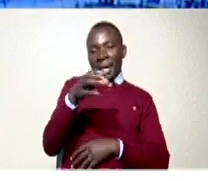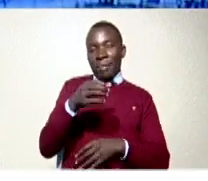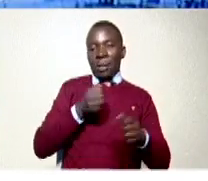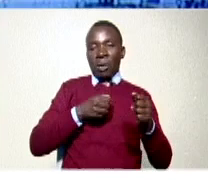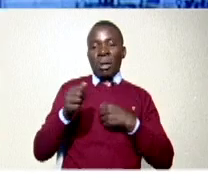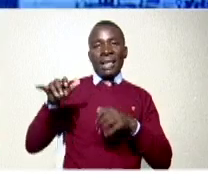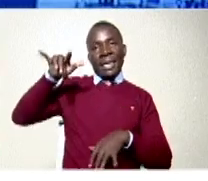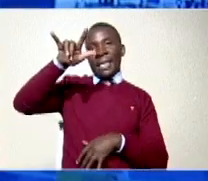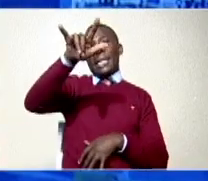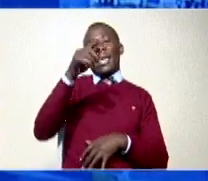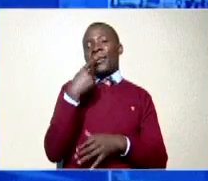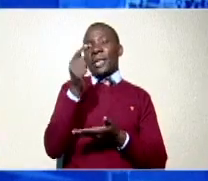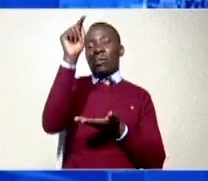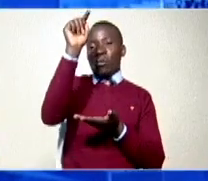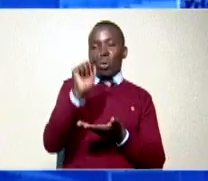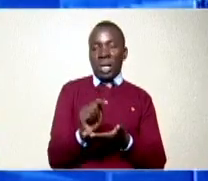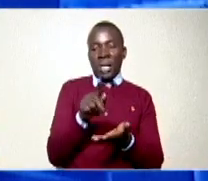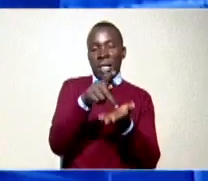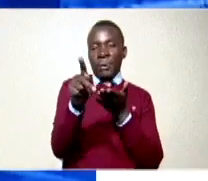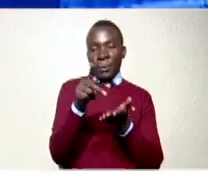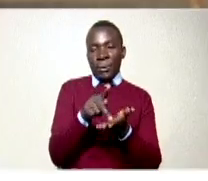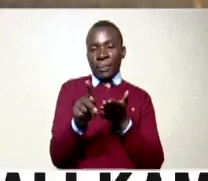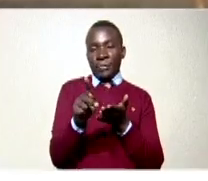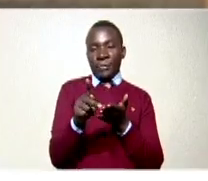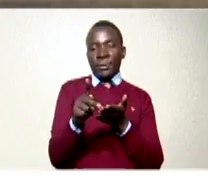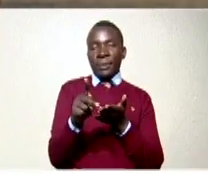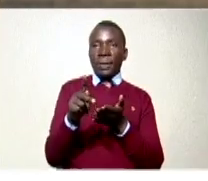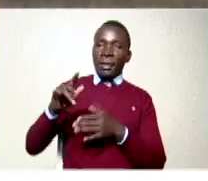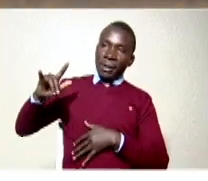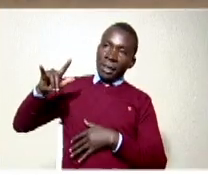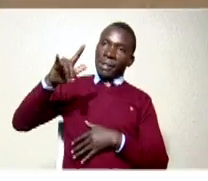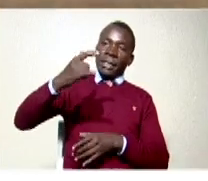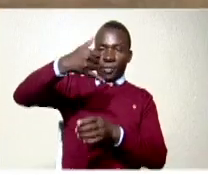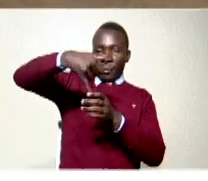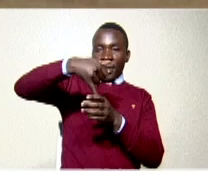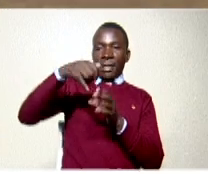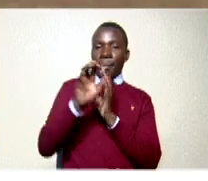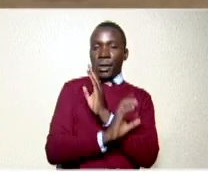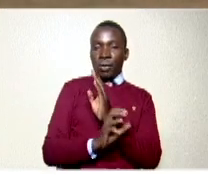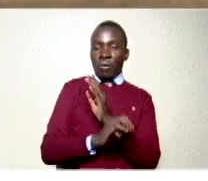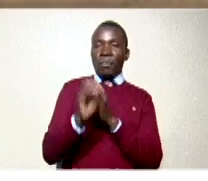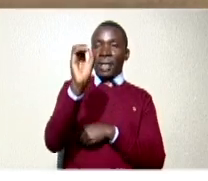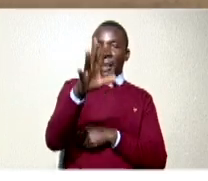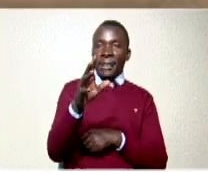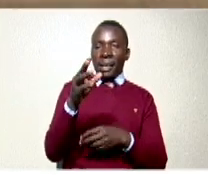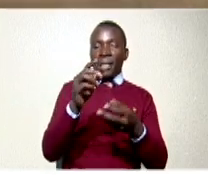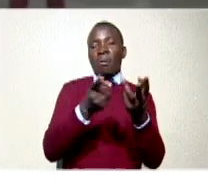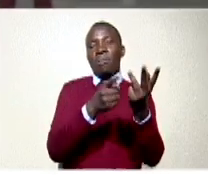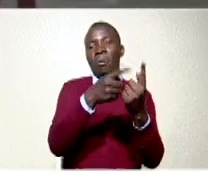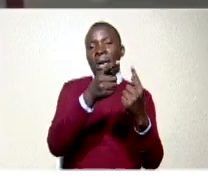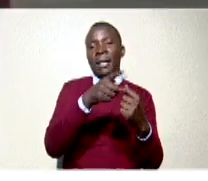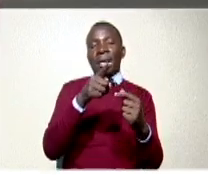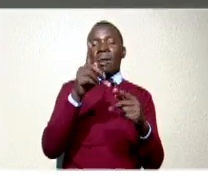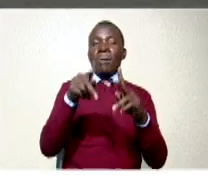Rwandair ivuga ko kugabanya ibiciro by'ingendo z'imbere mu gihugu byatumye umubare w'abayitega